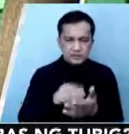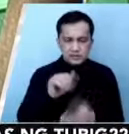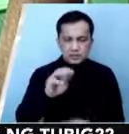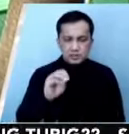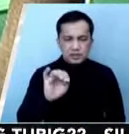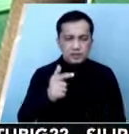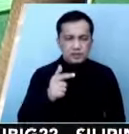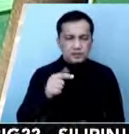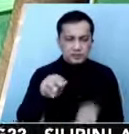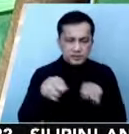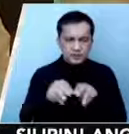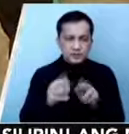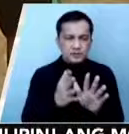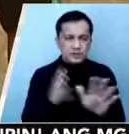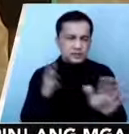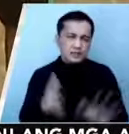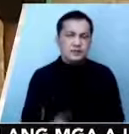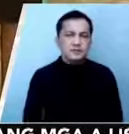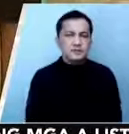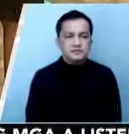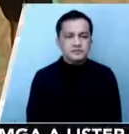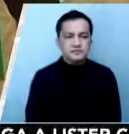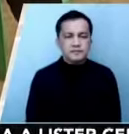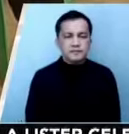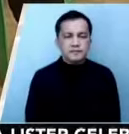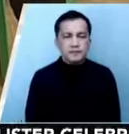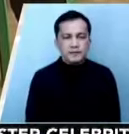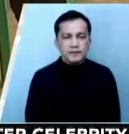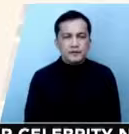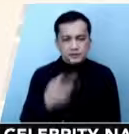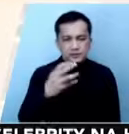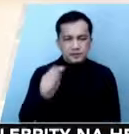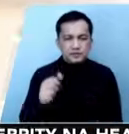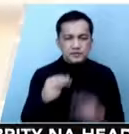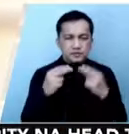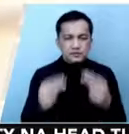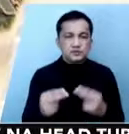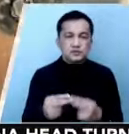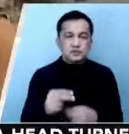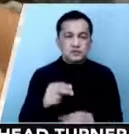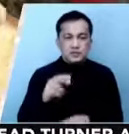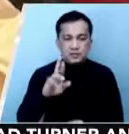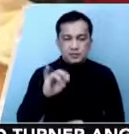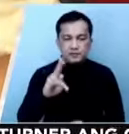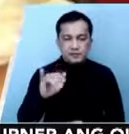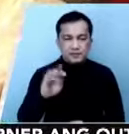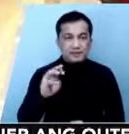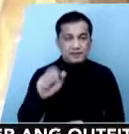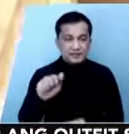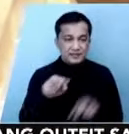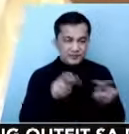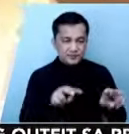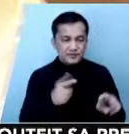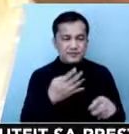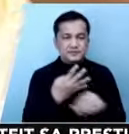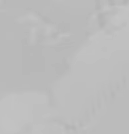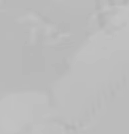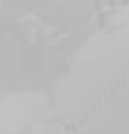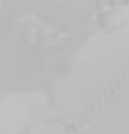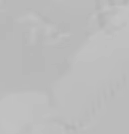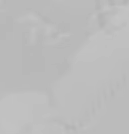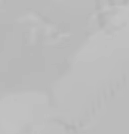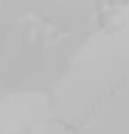pila rin daw ang pasyente. Para sa GMA Integrated News, Rafi Tima, Nakatutok, 24 Oras.